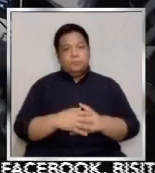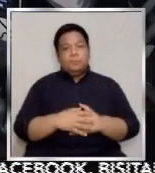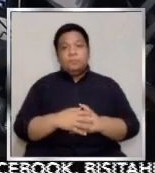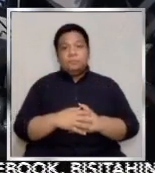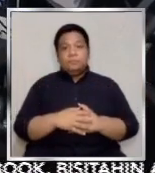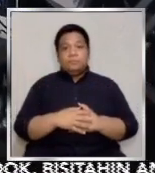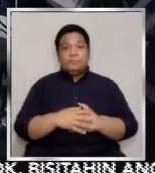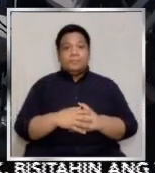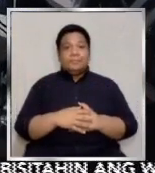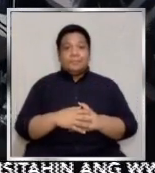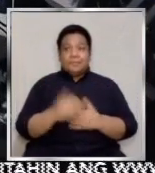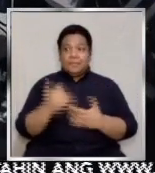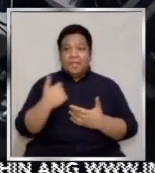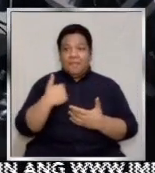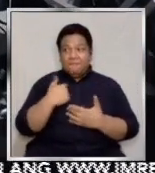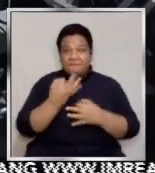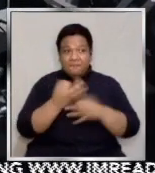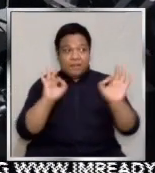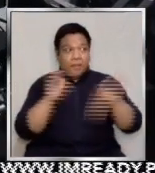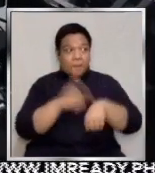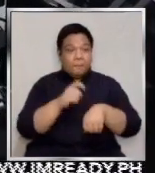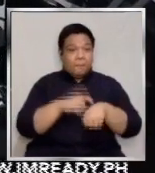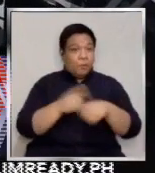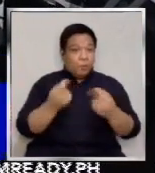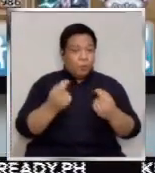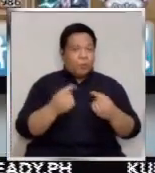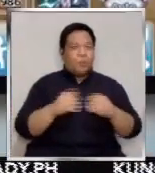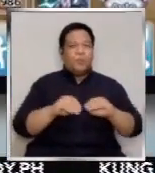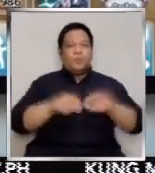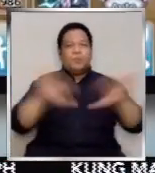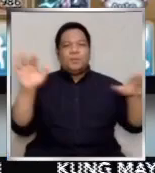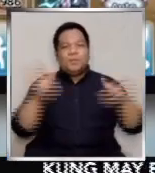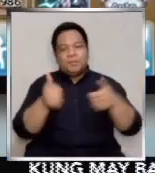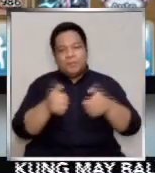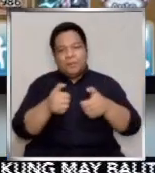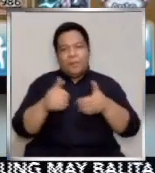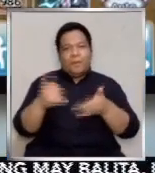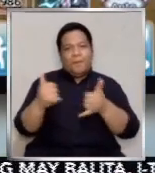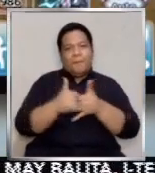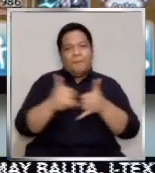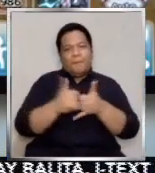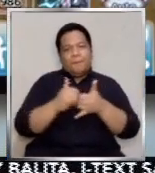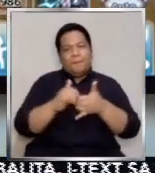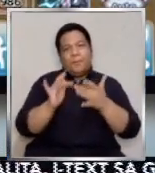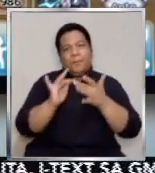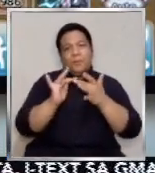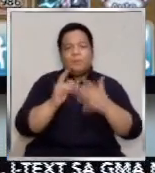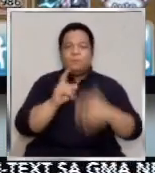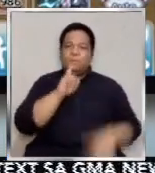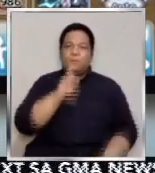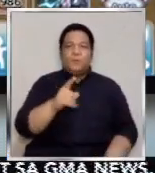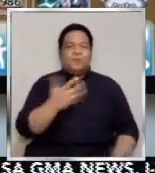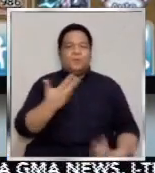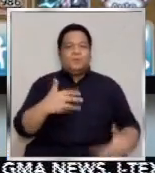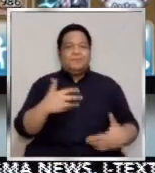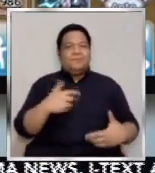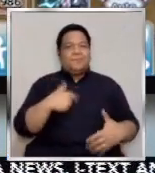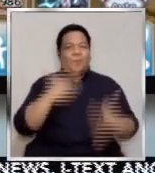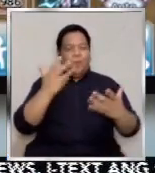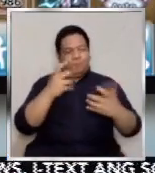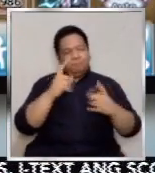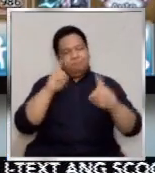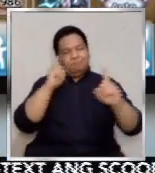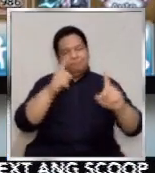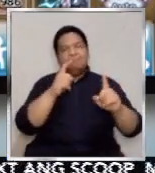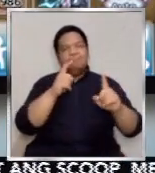time, online game streaming ang pinagkakaabalahan ni Alden. Dream come true raw ito para sa kanya na matagal ng online gamer. Sa